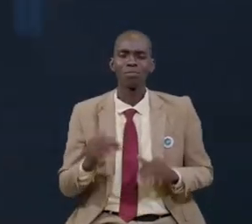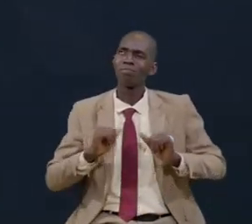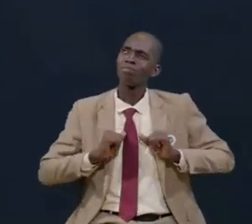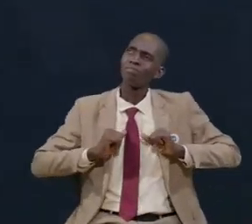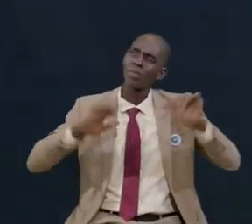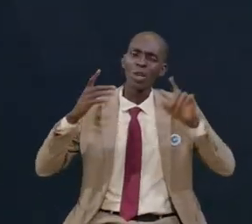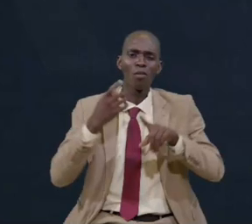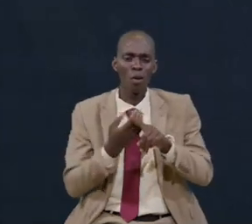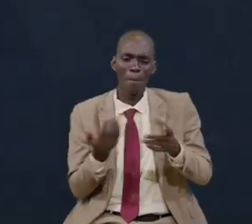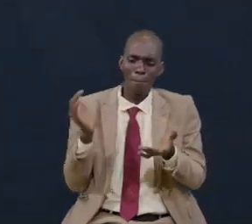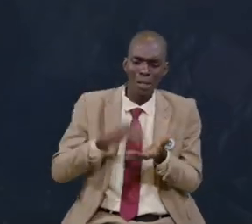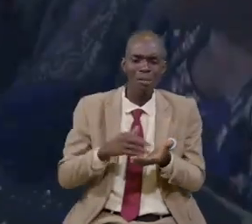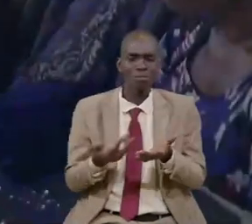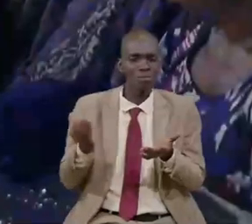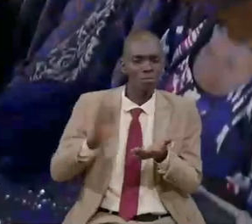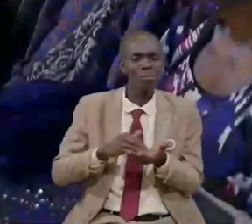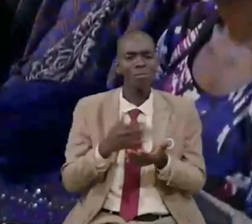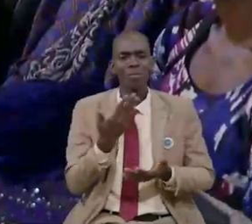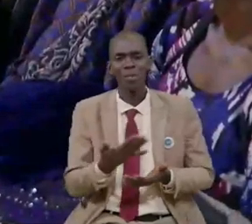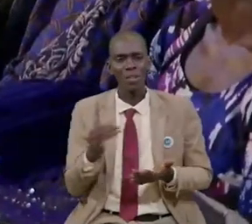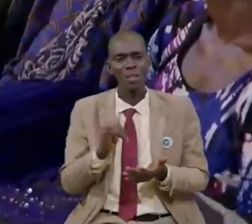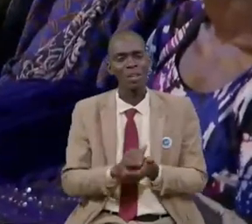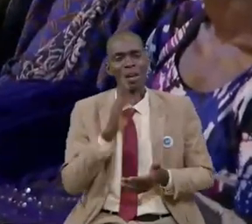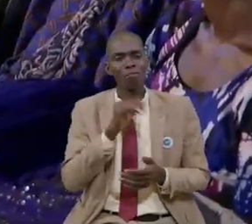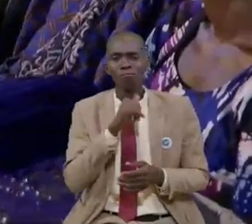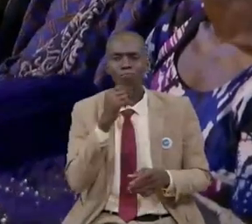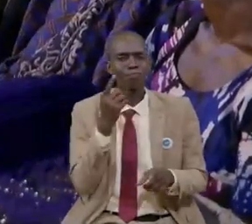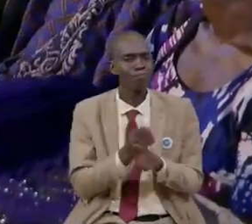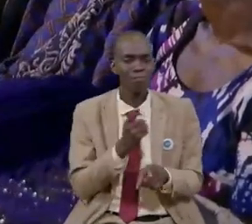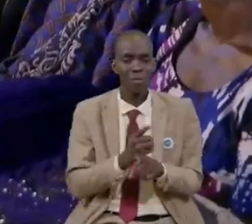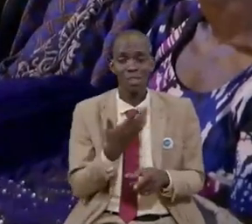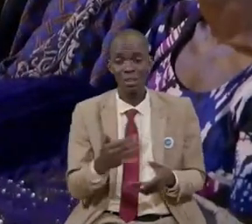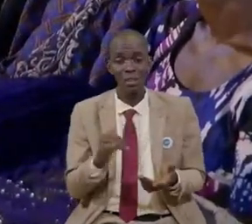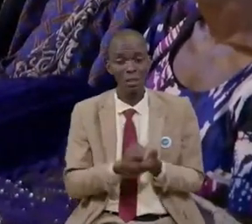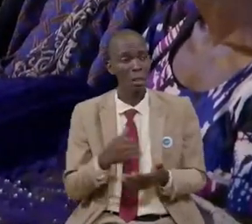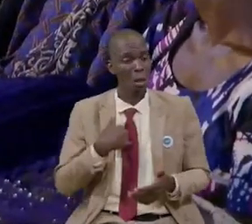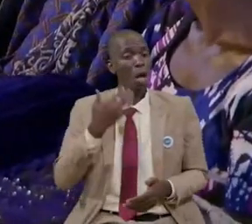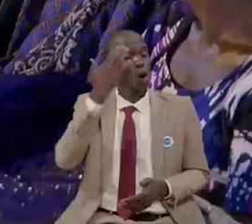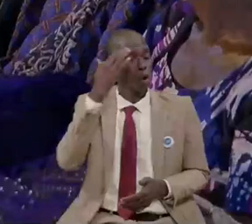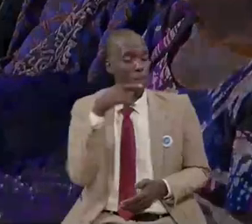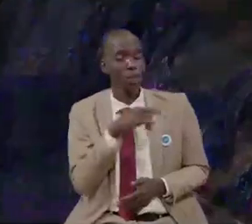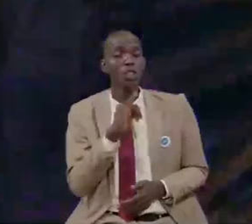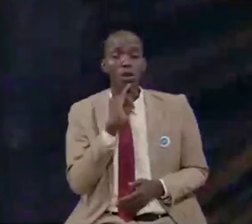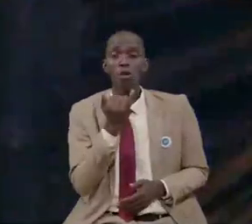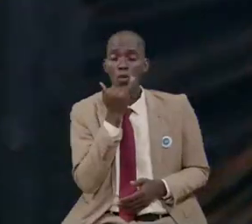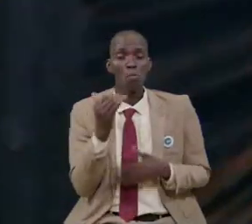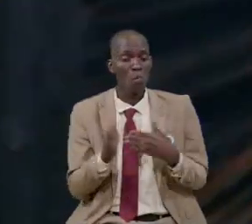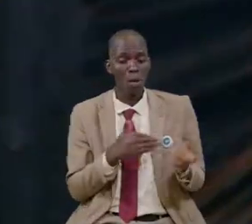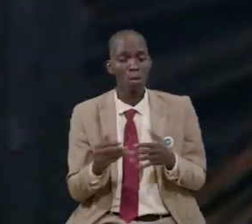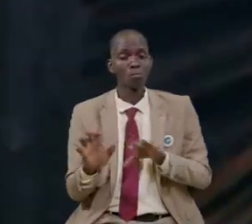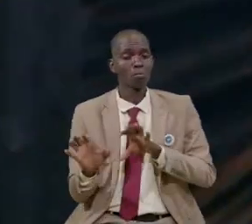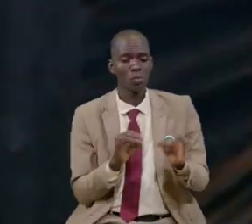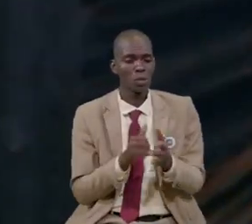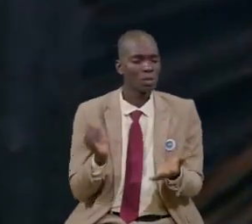Assez de répéter des choses mauvaises. Assez de répéter les choses que je sais même que ceci sera puni.